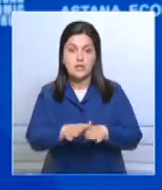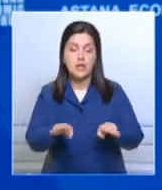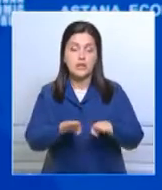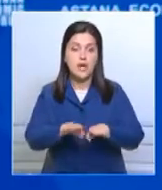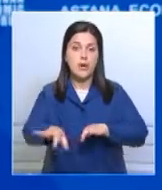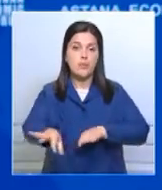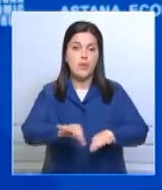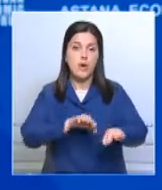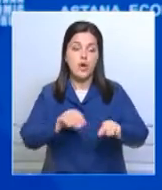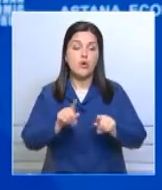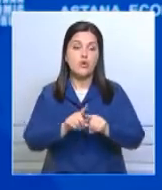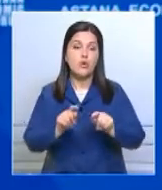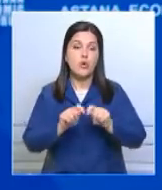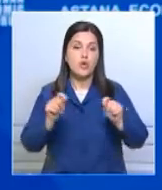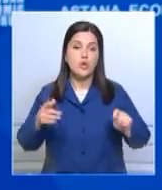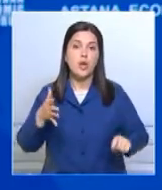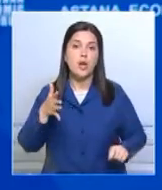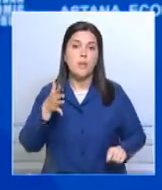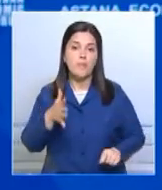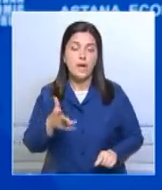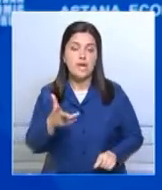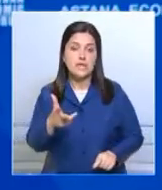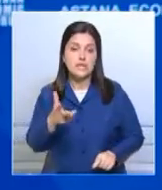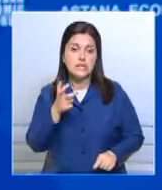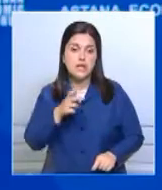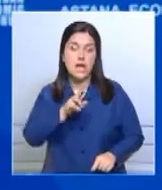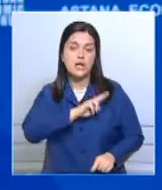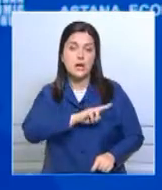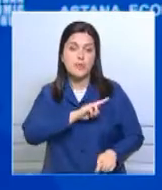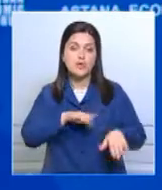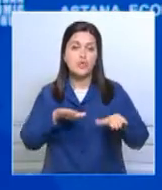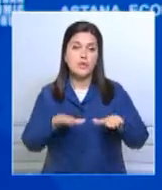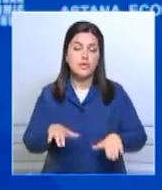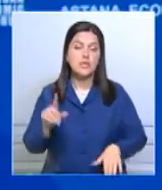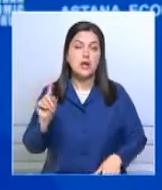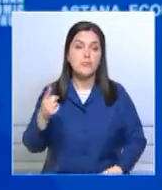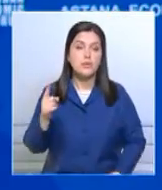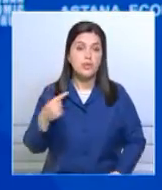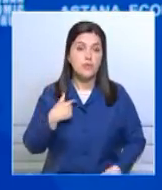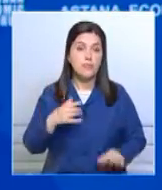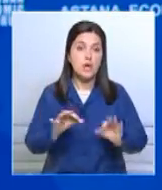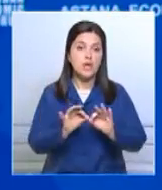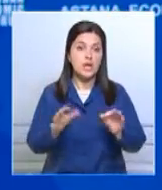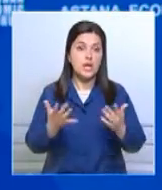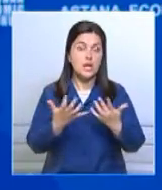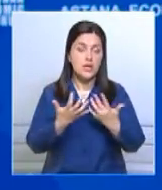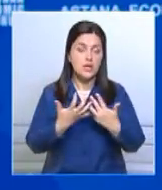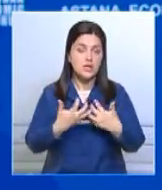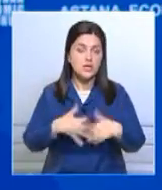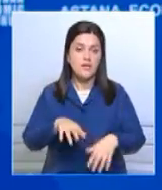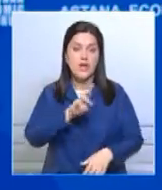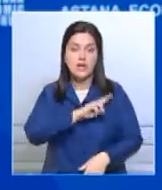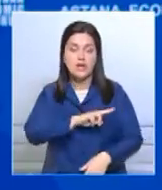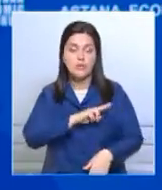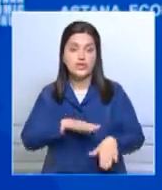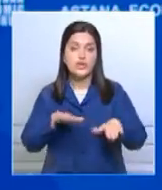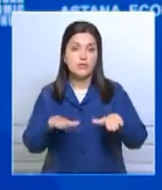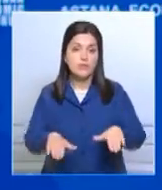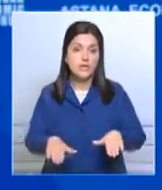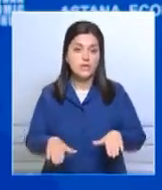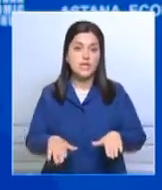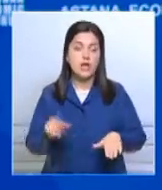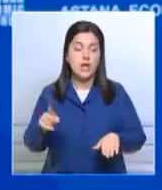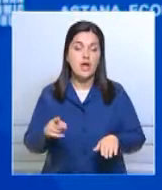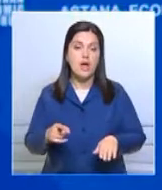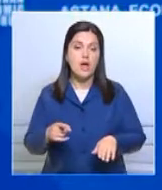создана также 5400 рабочих мест почему я вот подчеркиваю количество рабочих мест поскольку этот